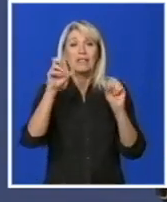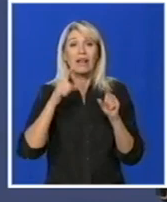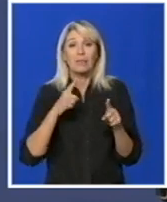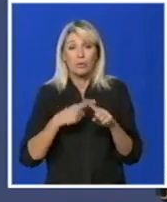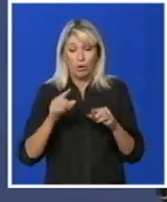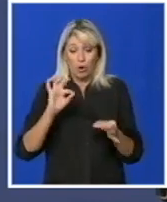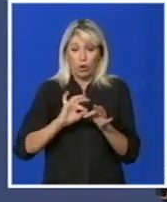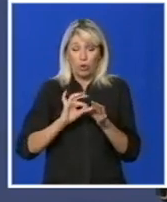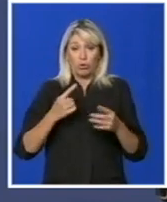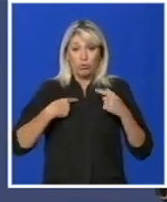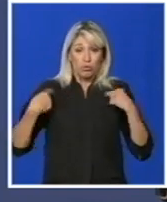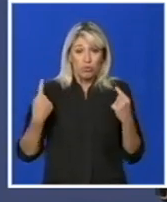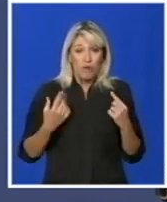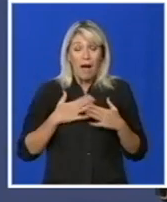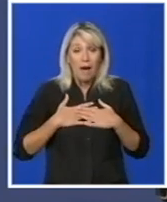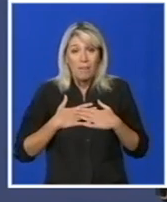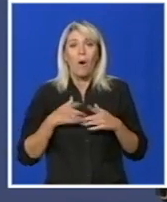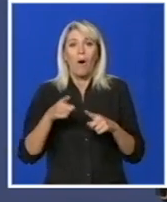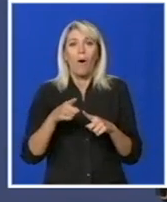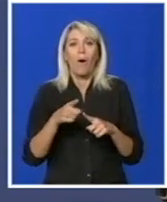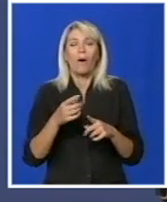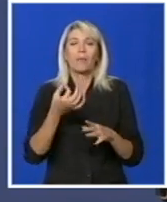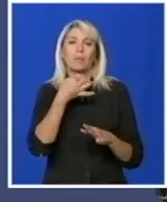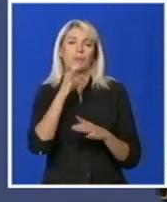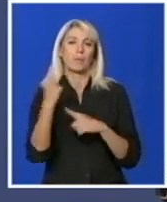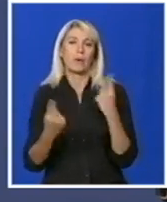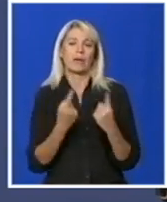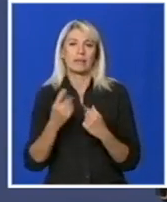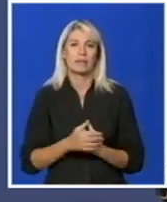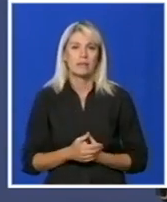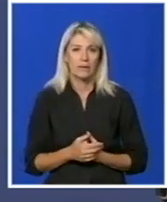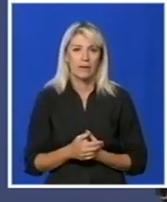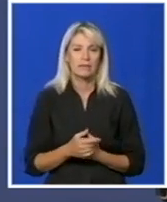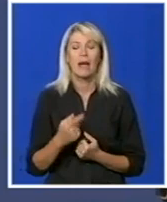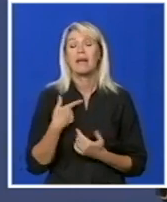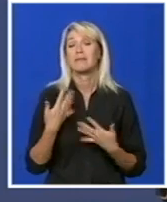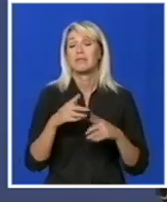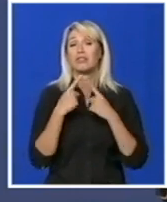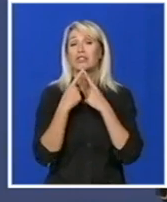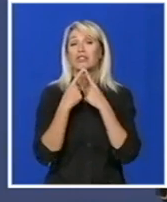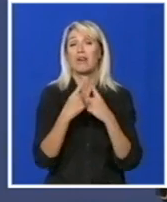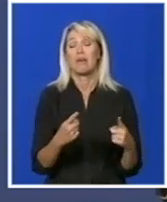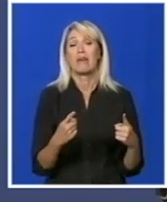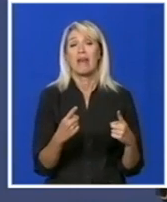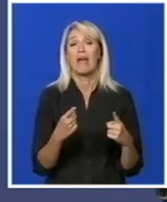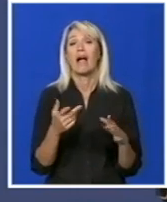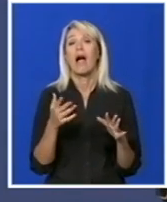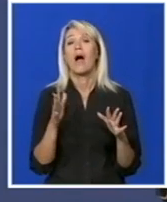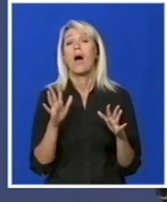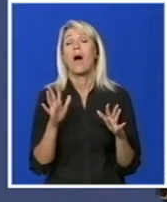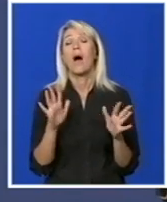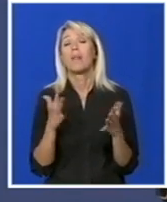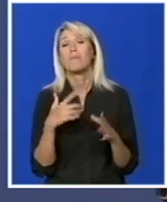sve ovo. Moram da kažem, čak eto, možda ću napraviti malu ekskurziju, ja sam to negde rekao i mislim da postoji takvih